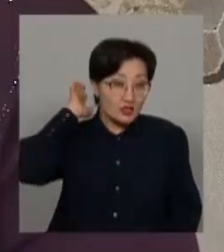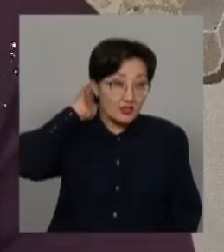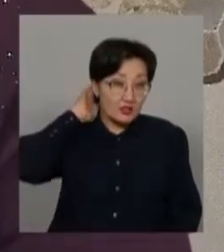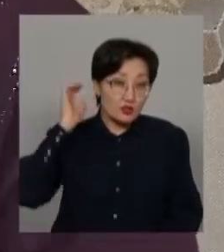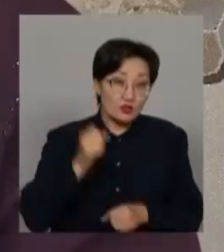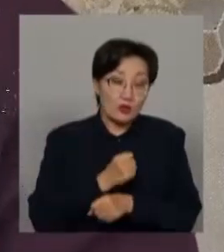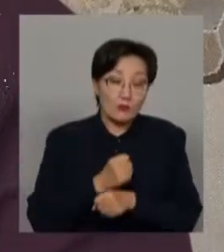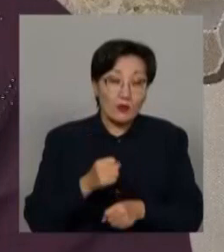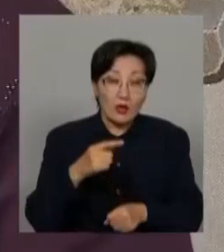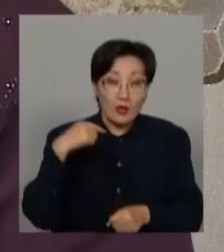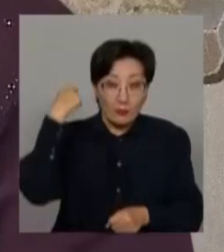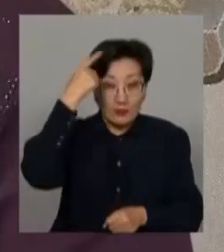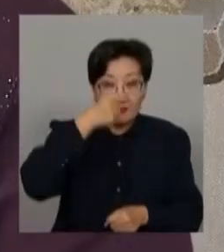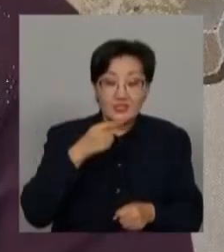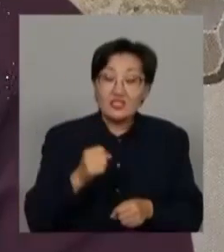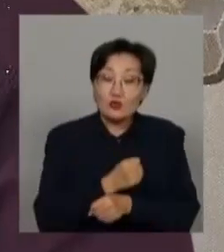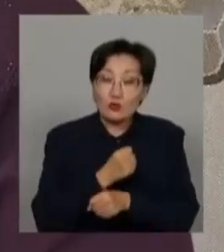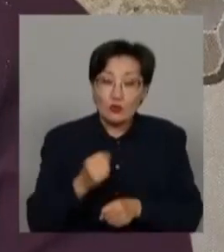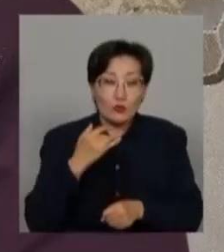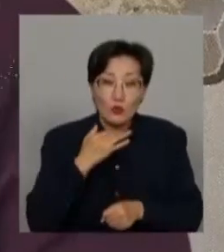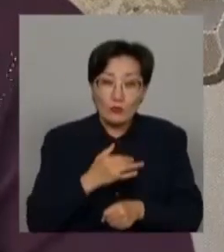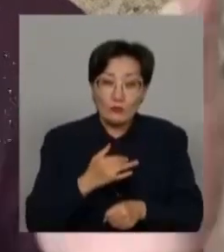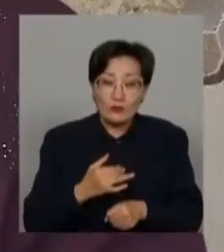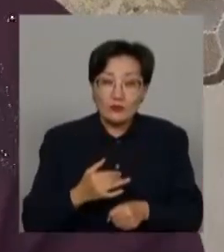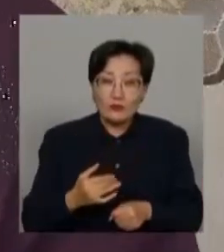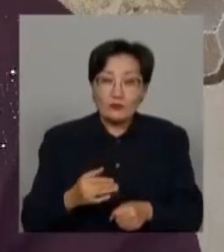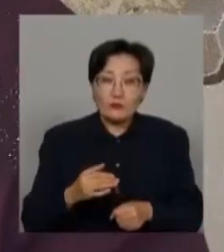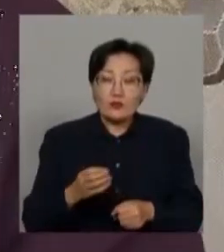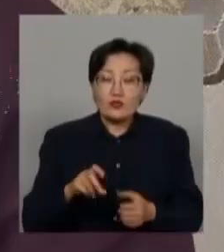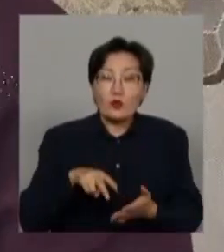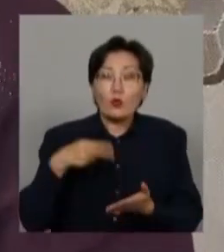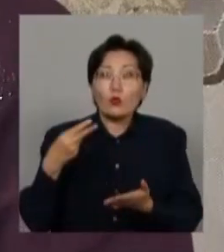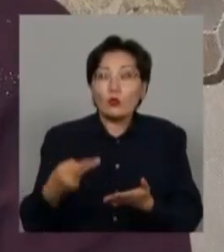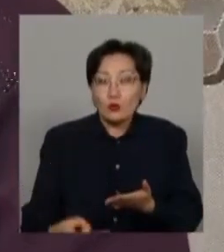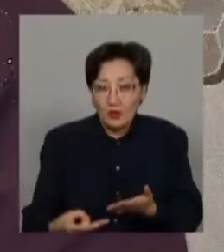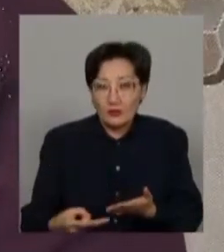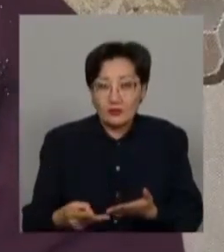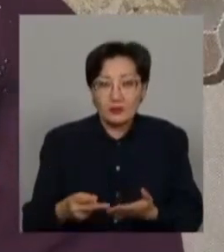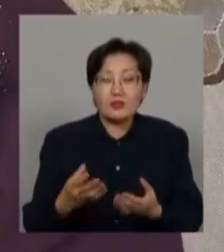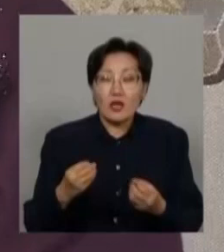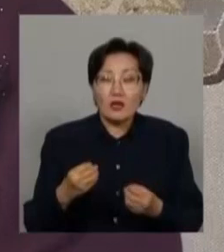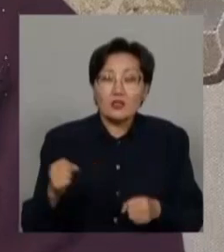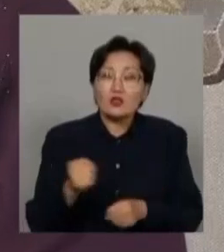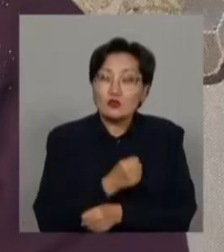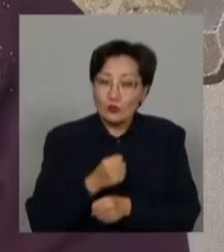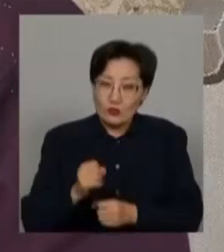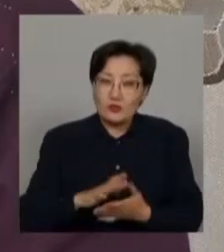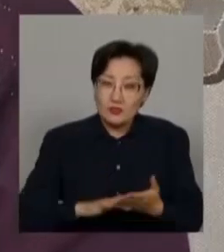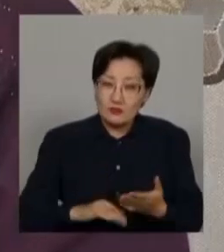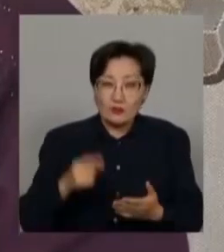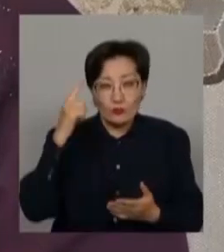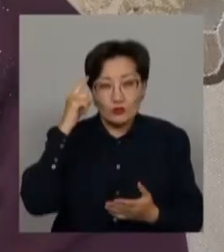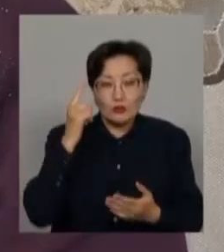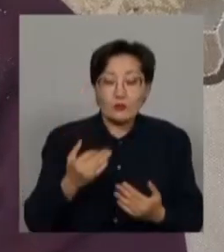соққан, басында соққы көп дейді. Ол енді еще құлағаннан кейін тағы соққан сияқты. Сонда енді